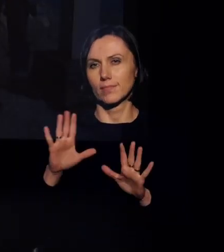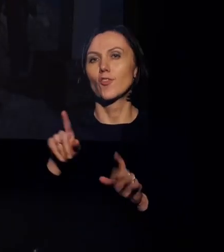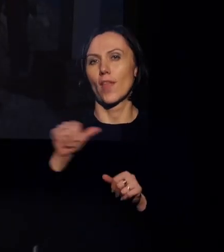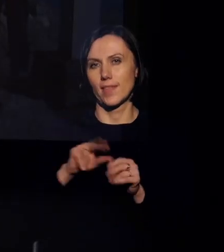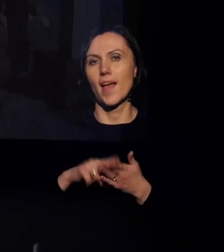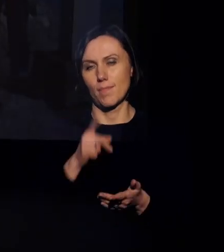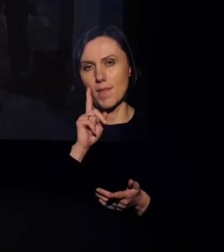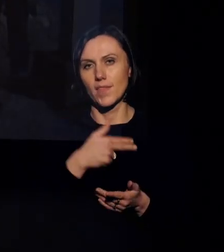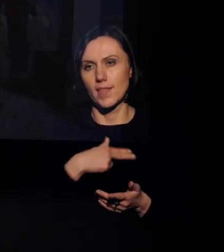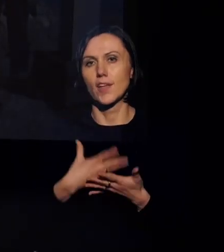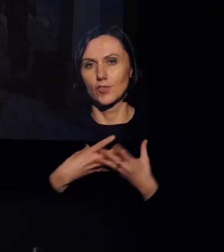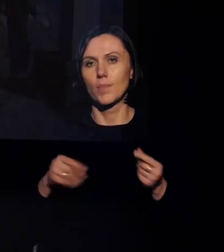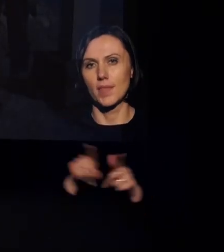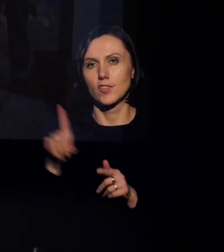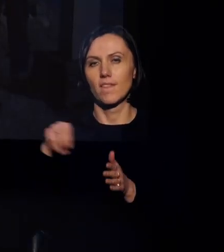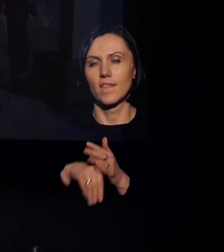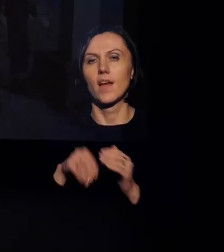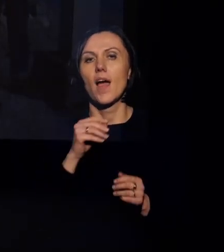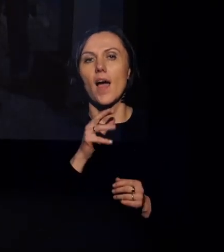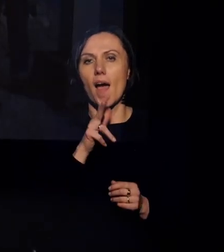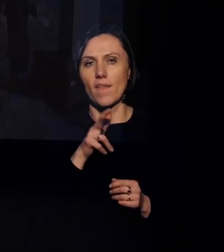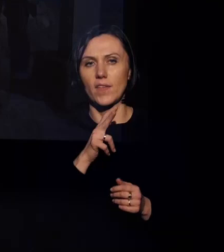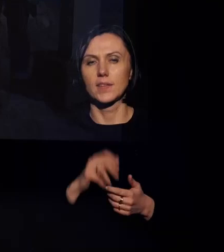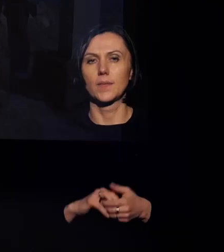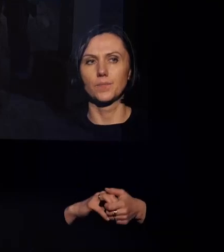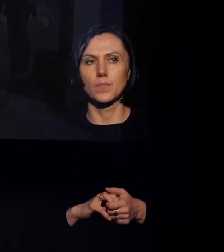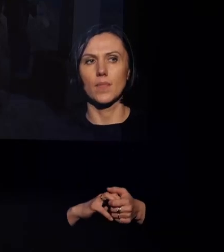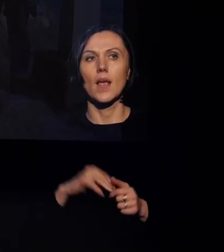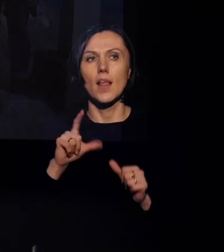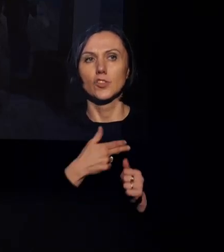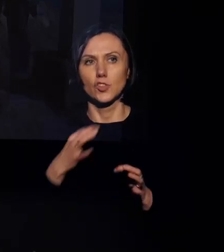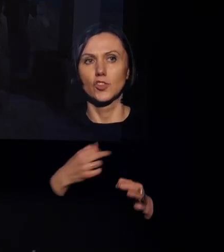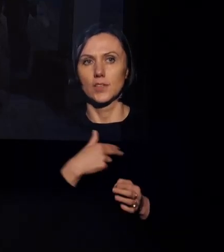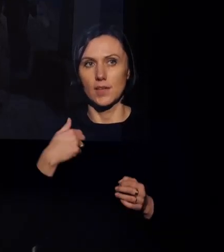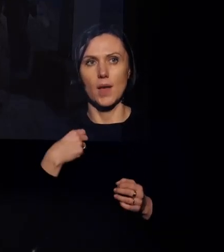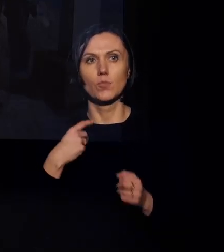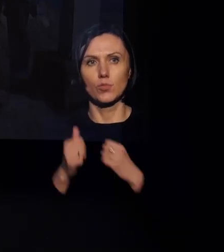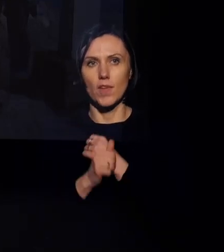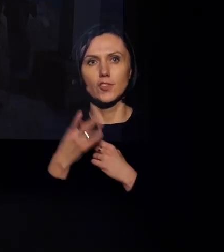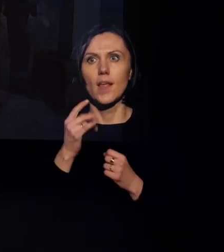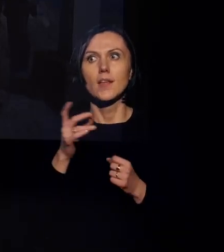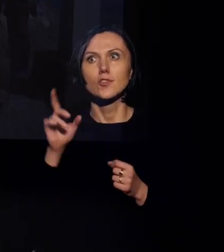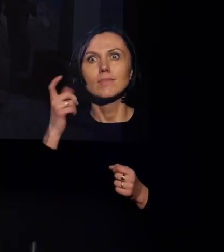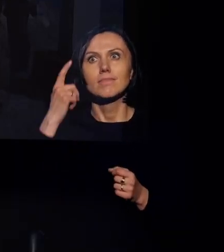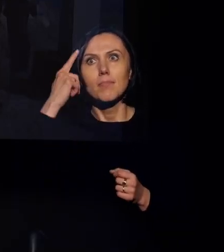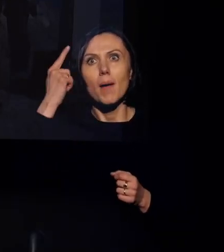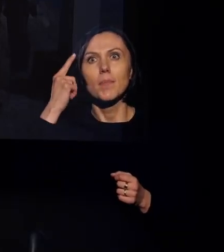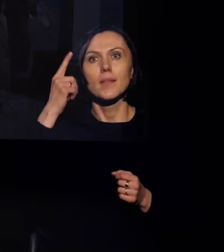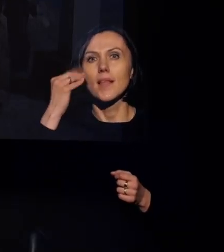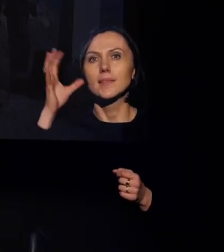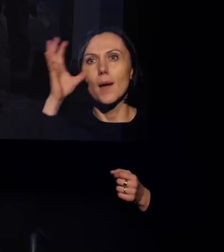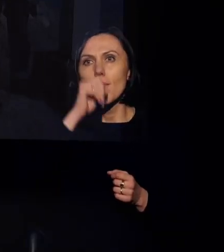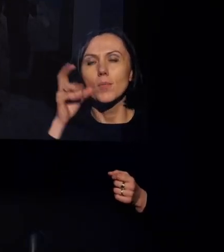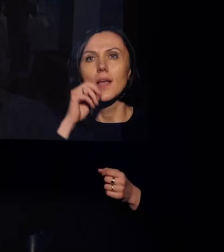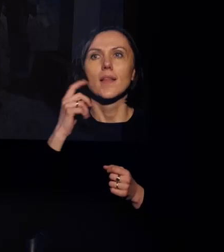planecie, także w Afryce. Ale dziś udowodnią nam, że niezapomnianych przeżyć mogą nam dostarczyć nie